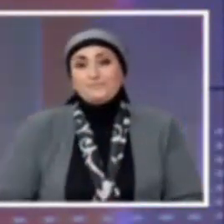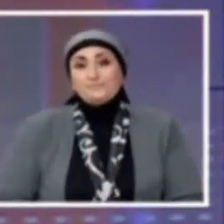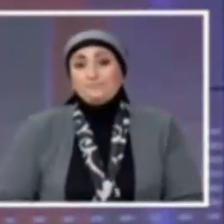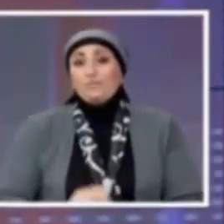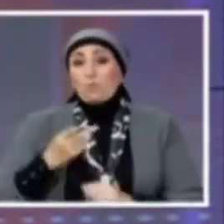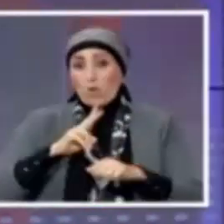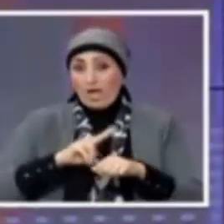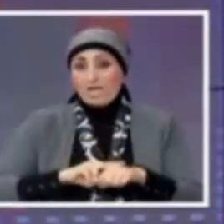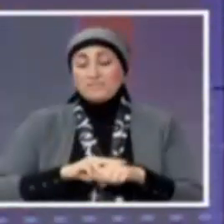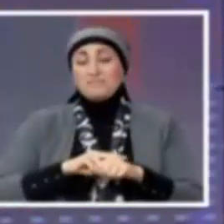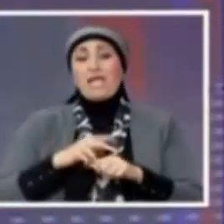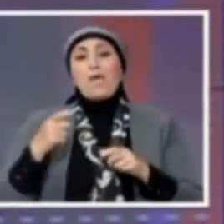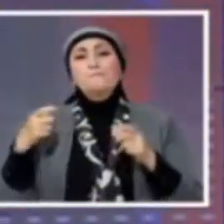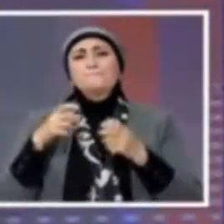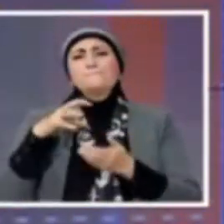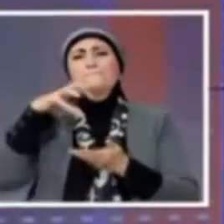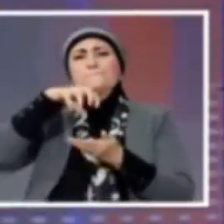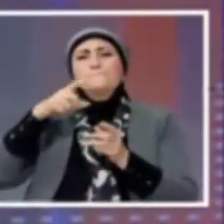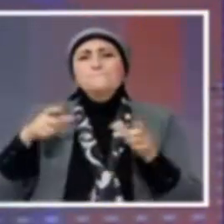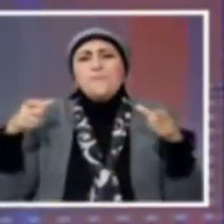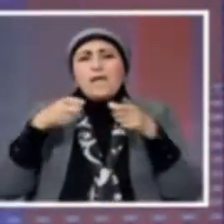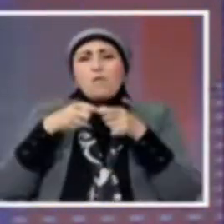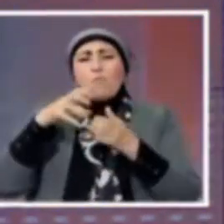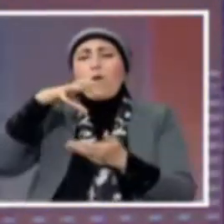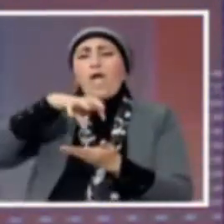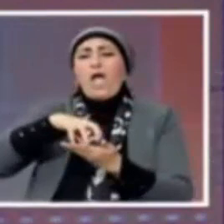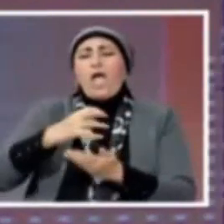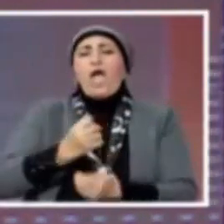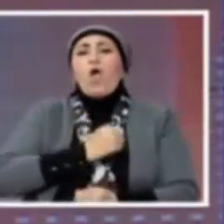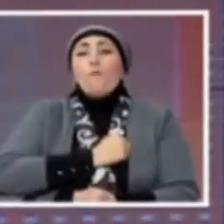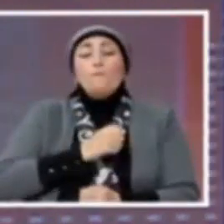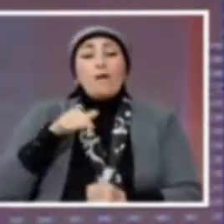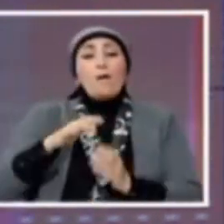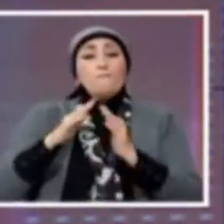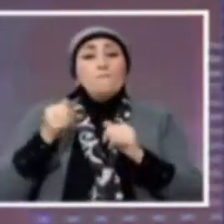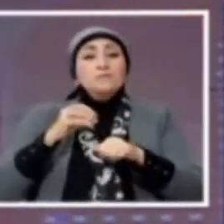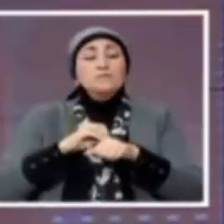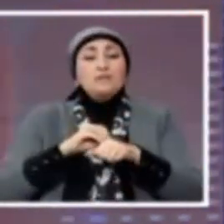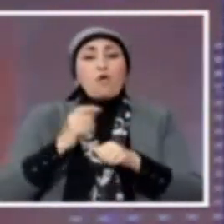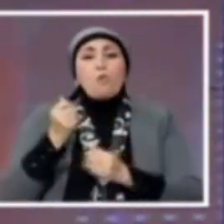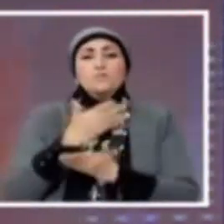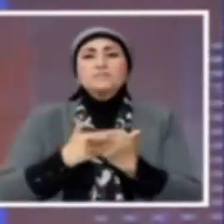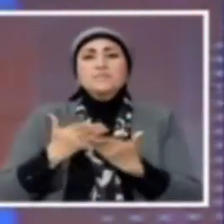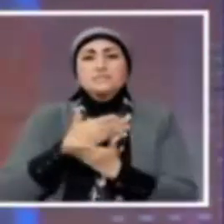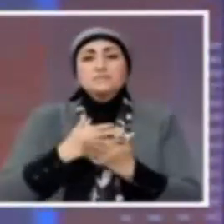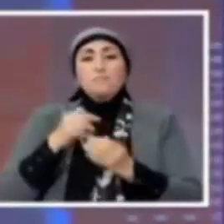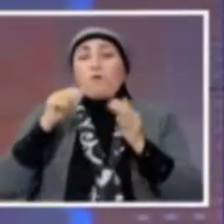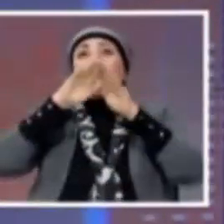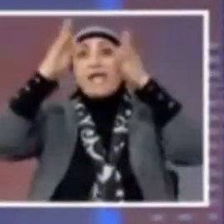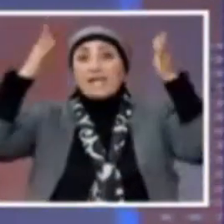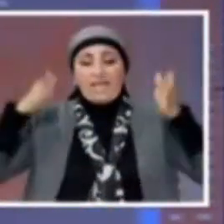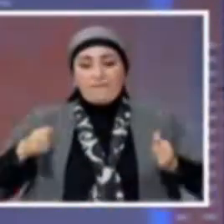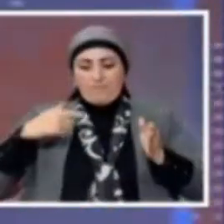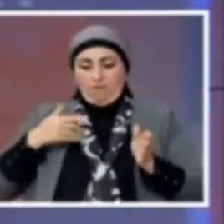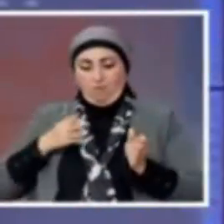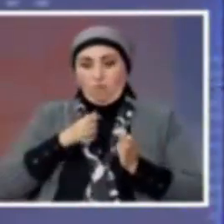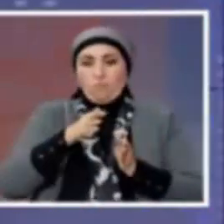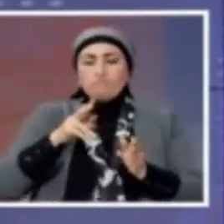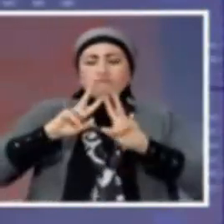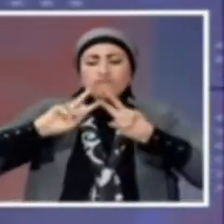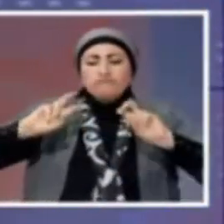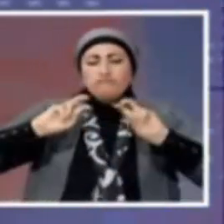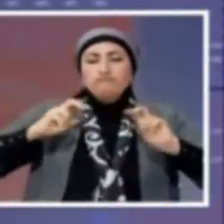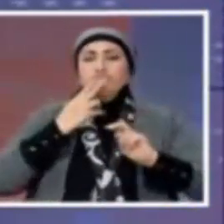الإلكترونية؟ أيضا، ماذا عن إطلاق المجموعة الوطنية لاستثمارات الأوقاف أول كابينة تعقيم من إنتاجها